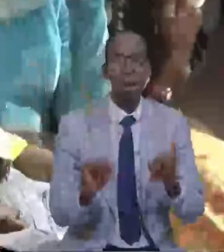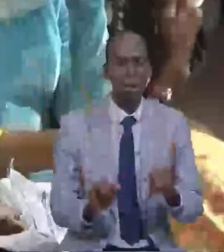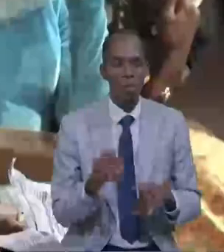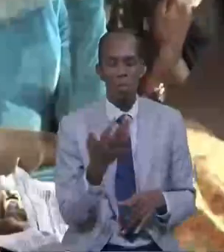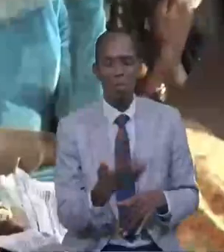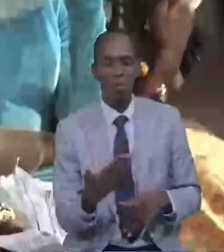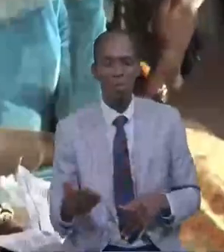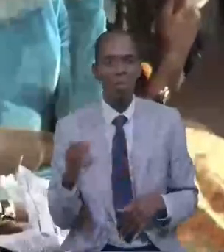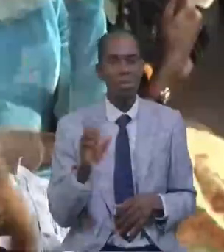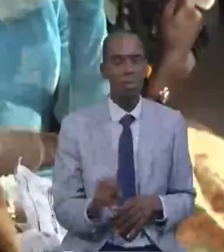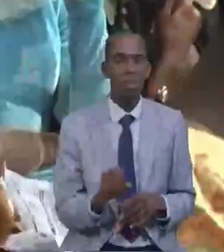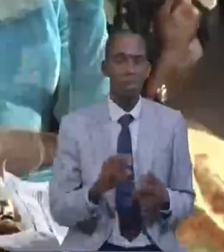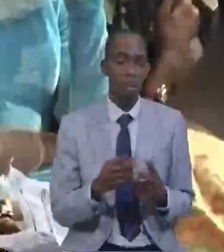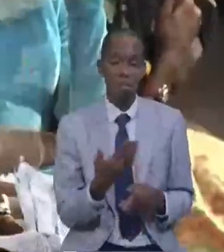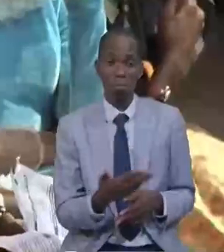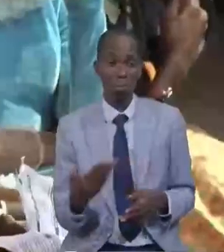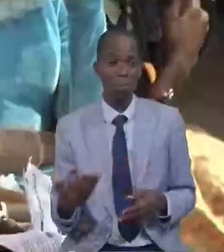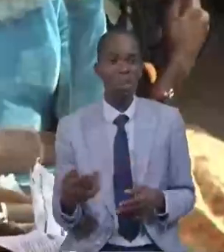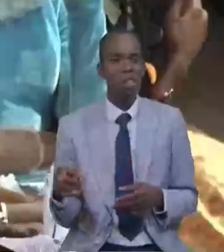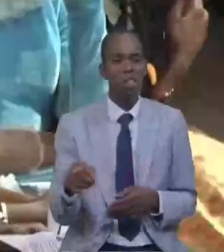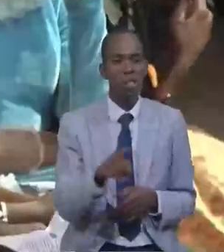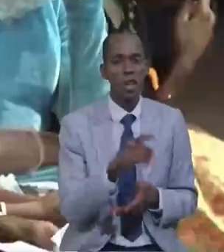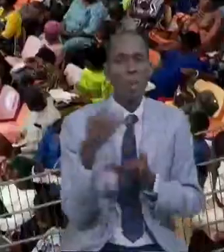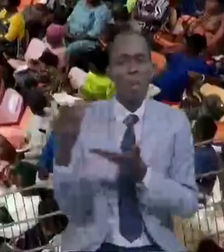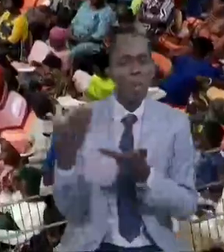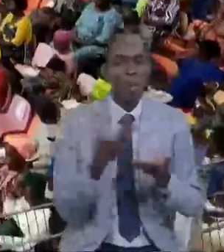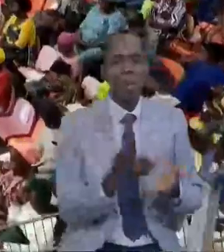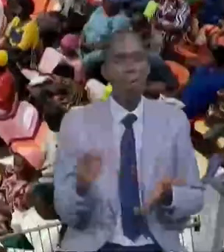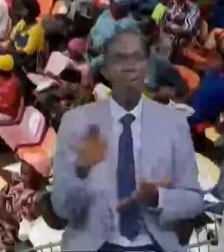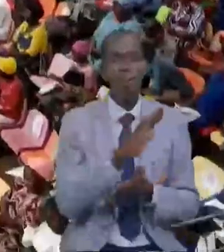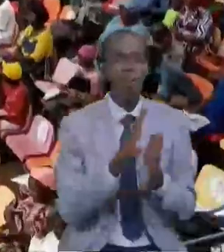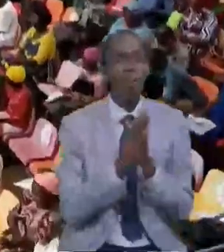et ils ont amené ces choses matérielles et ils ont tout brûlé